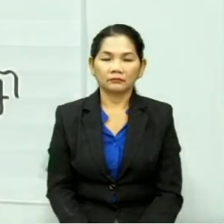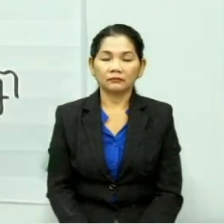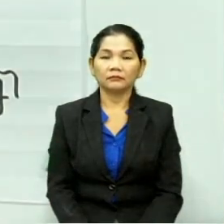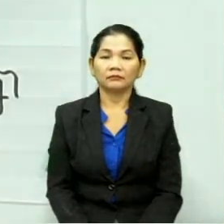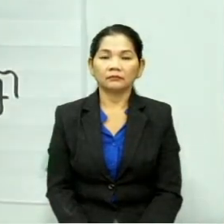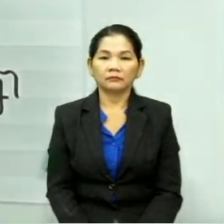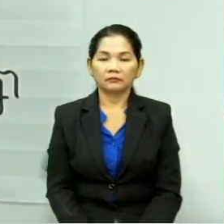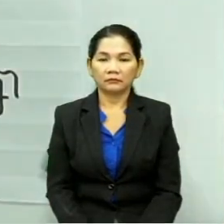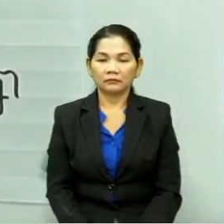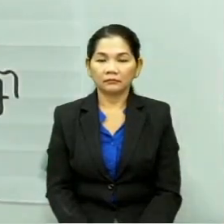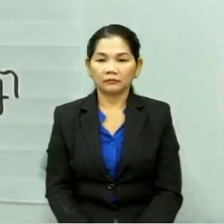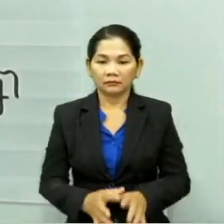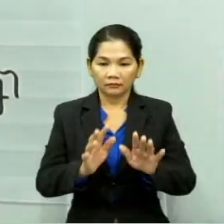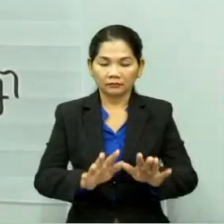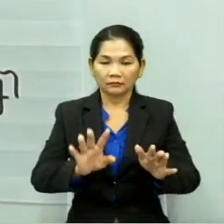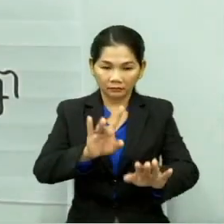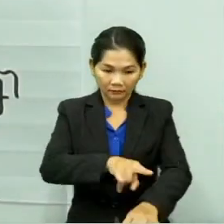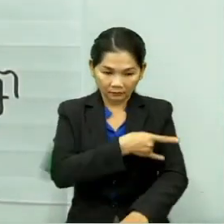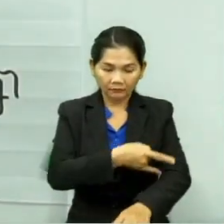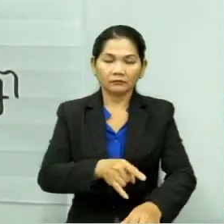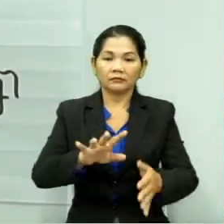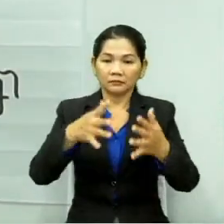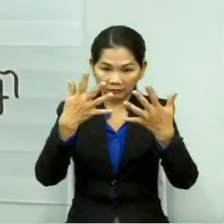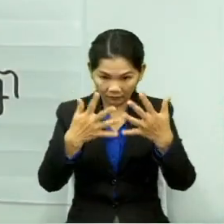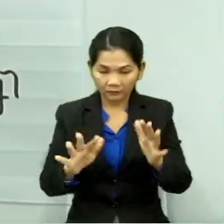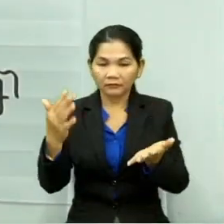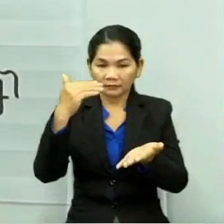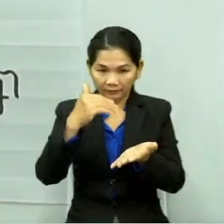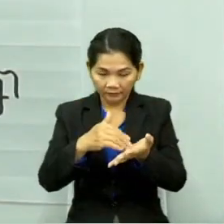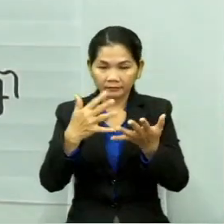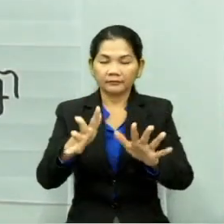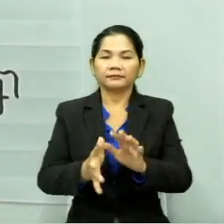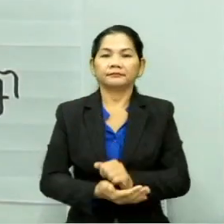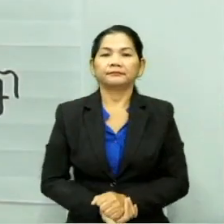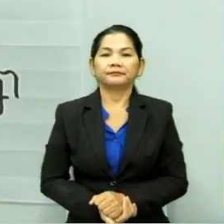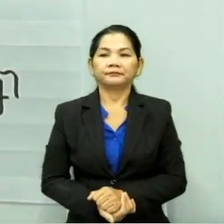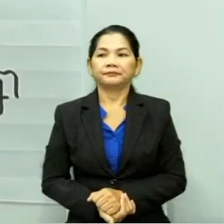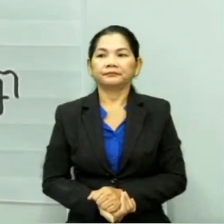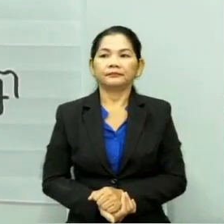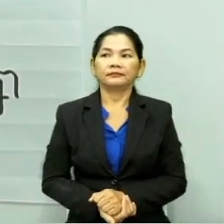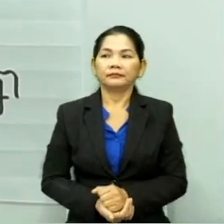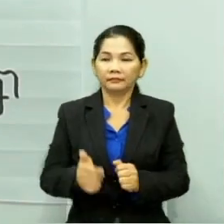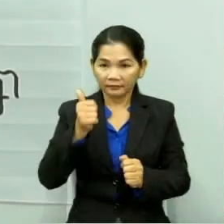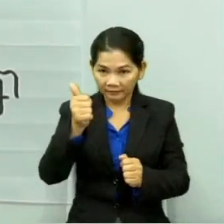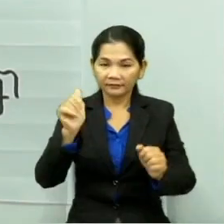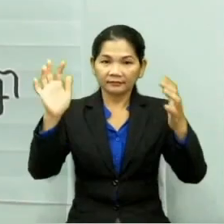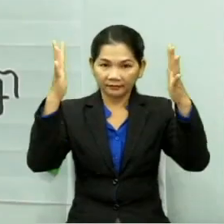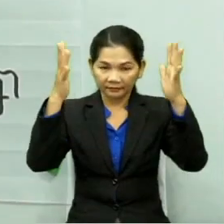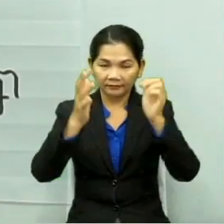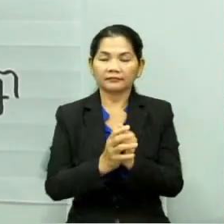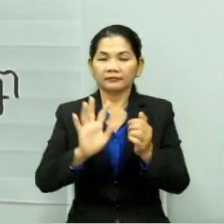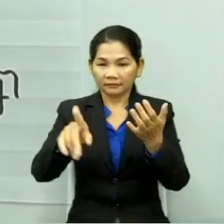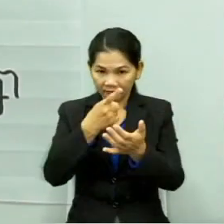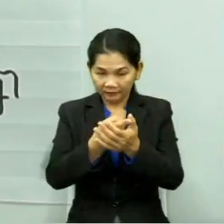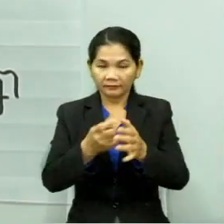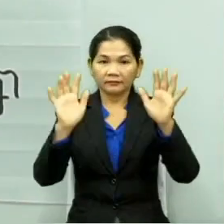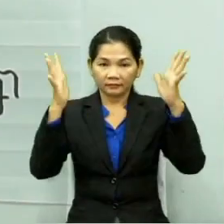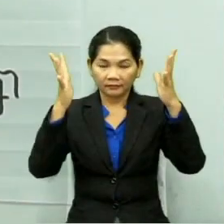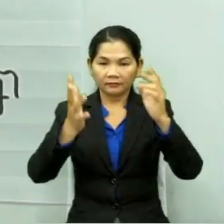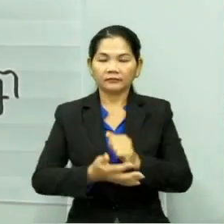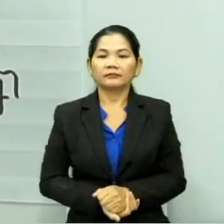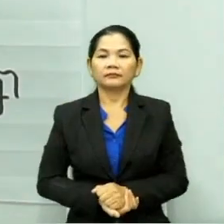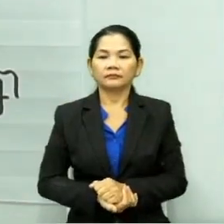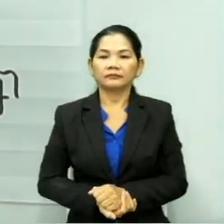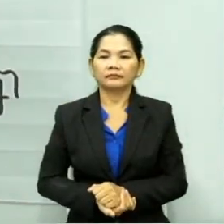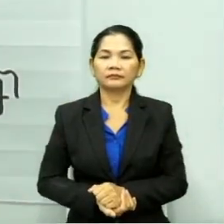Chà, con tặng ác này, chà con ba sốt, chà mì sốt dưỡng, xa lăng vinh rùi hai nè con á. Chà, là ôn nè con, chà dưỡng châu rù ô ô xa tơ tặng ác này nè